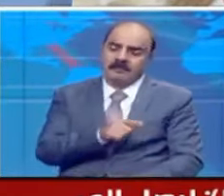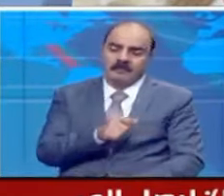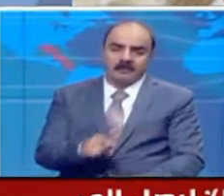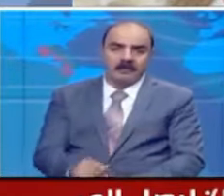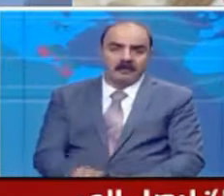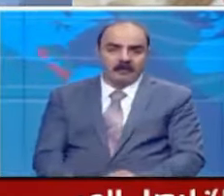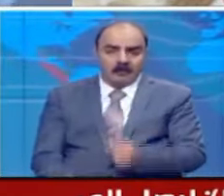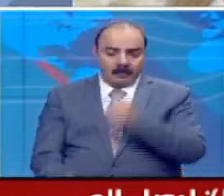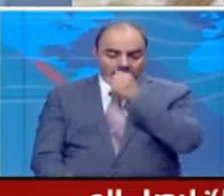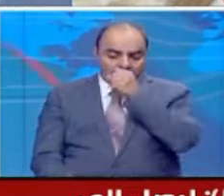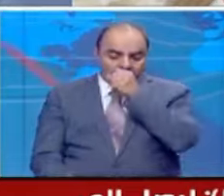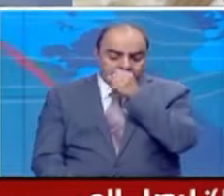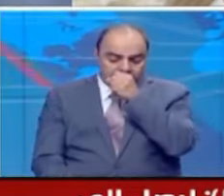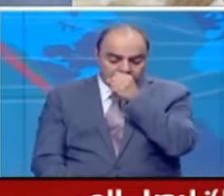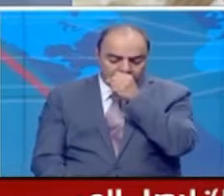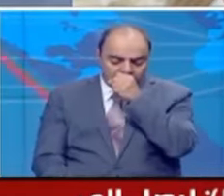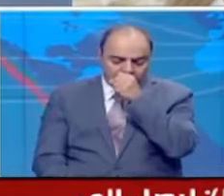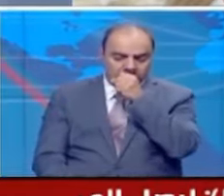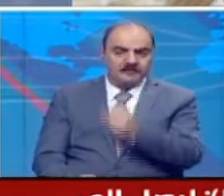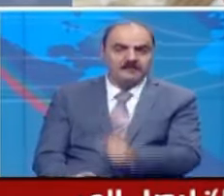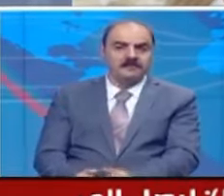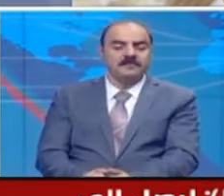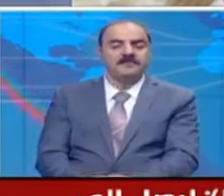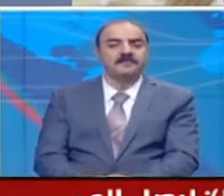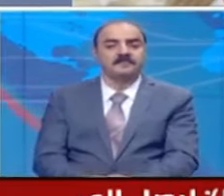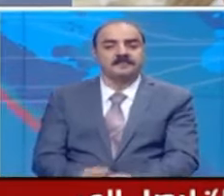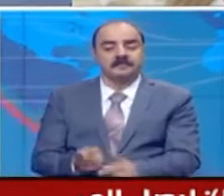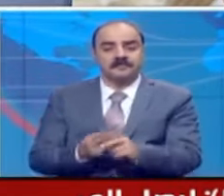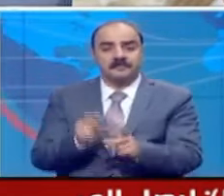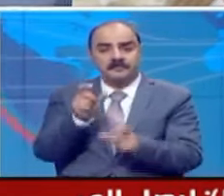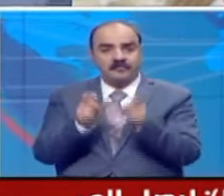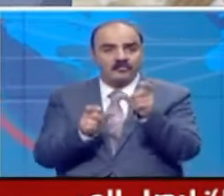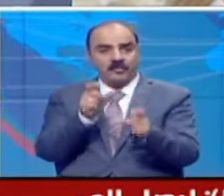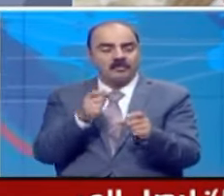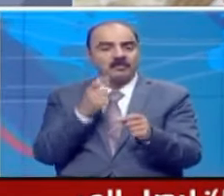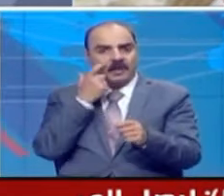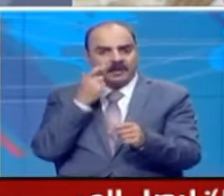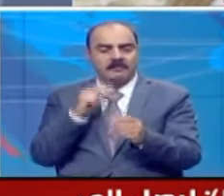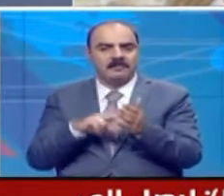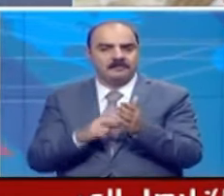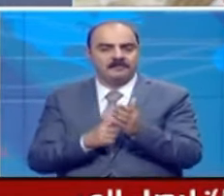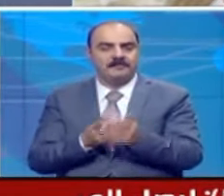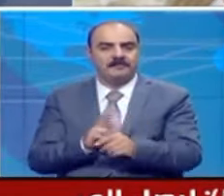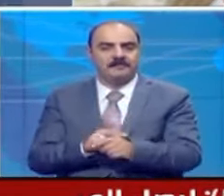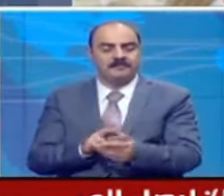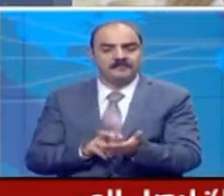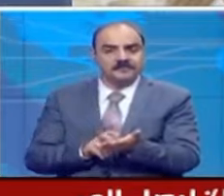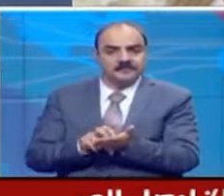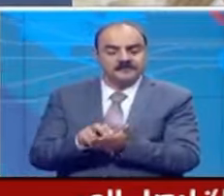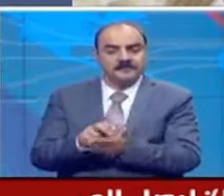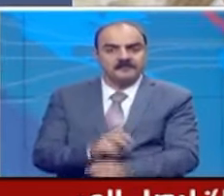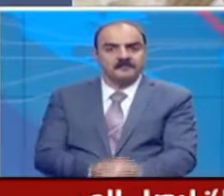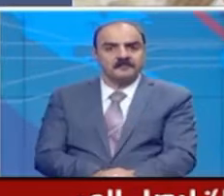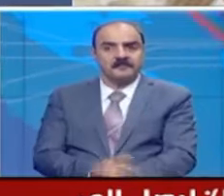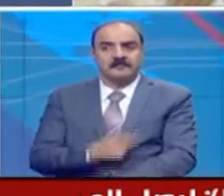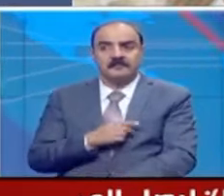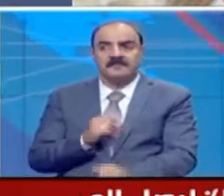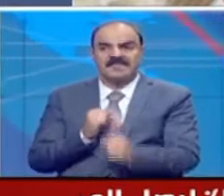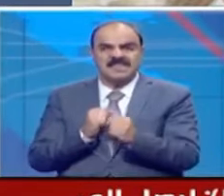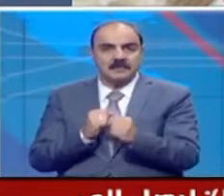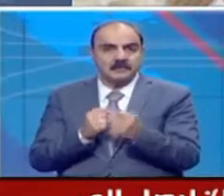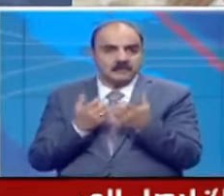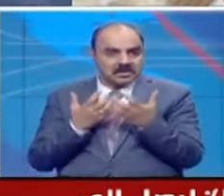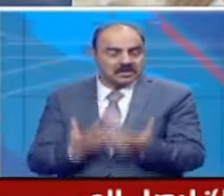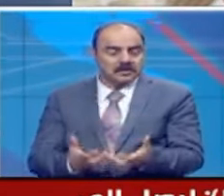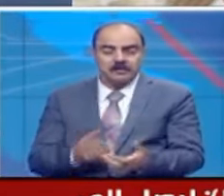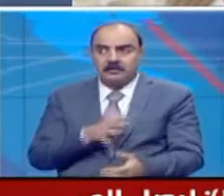الاتجاه ده اتجاه في منتهى الخطورة، المواطن لازم يبقى اكثر وعي في هذا بهذا الامر، لانه حجم الضغط